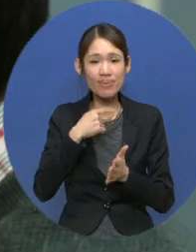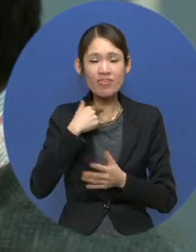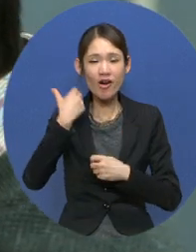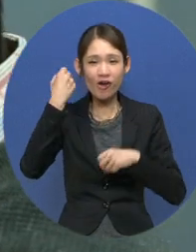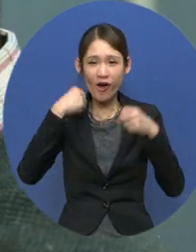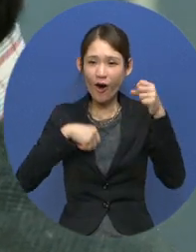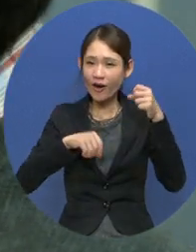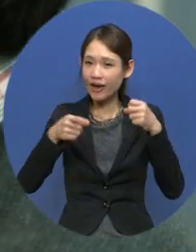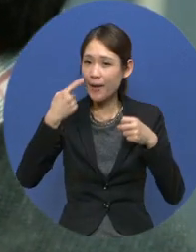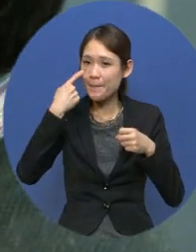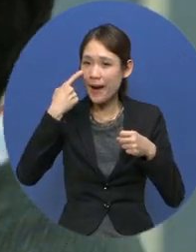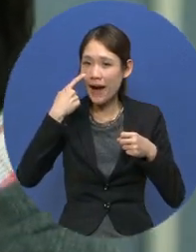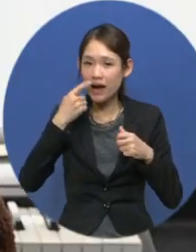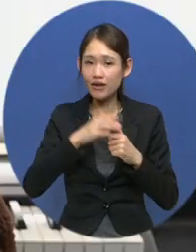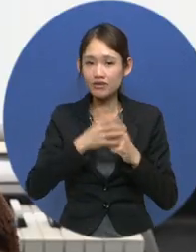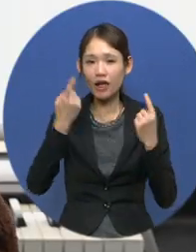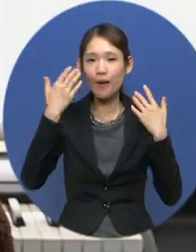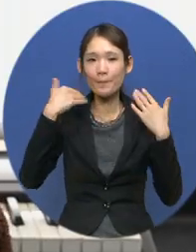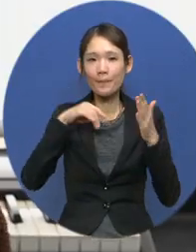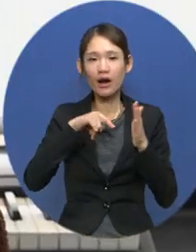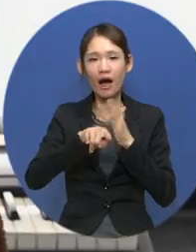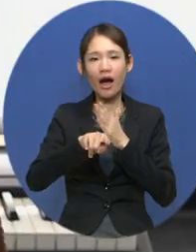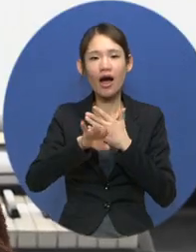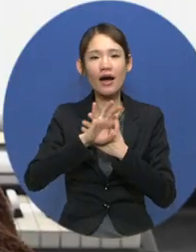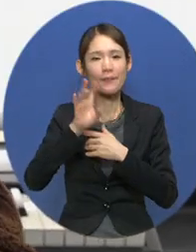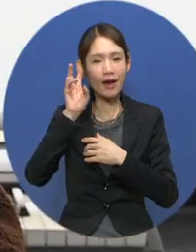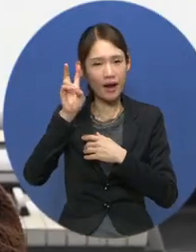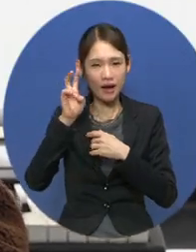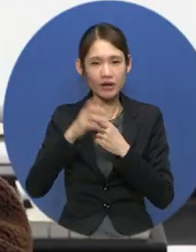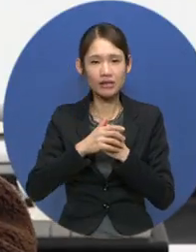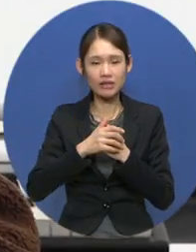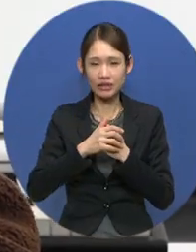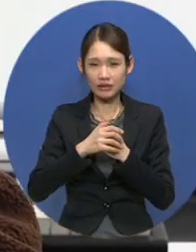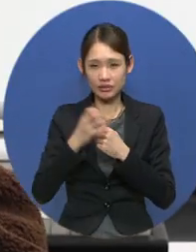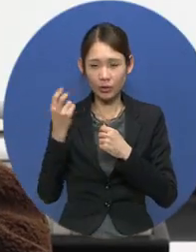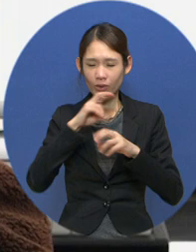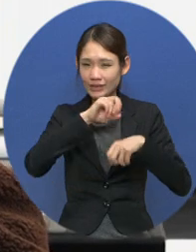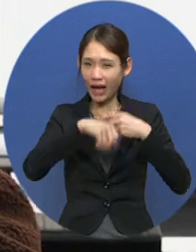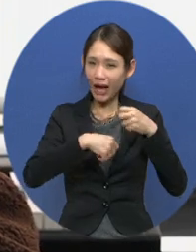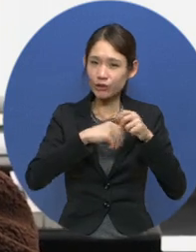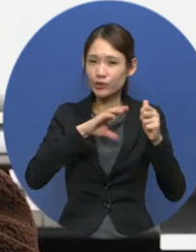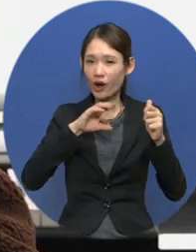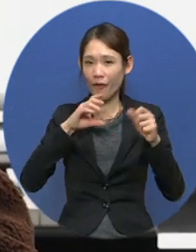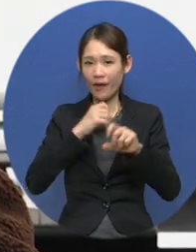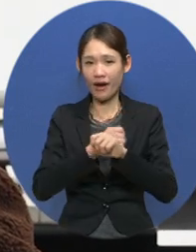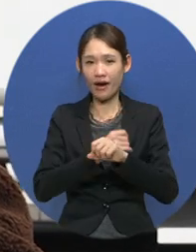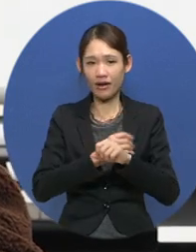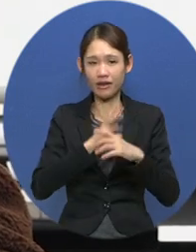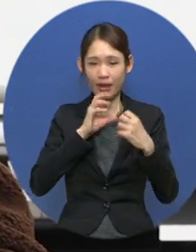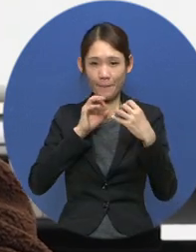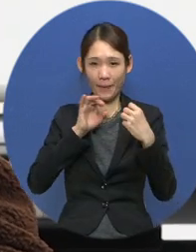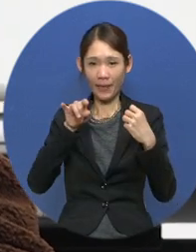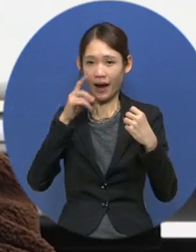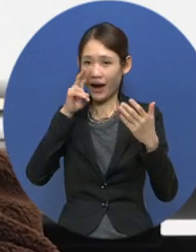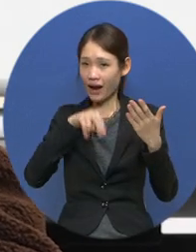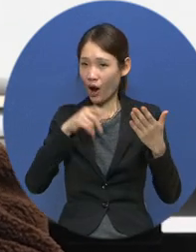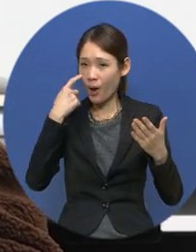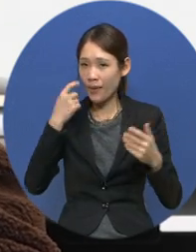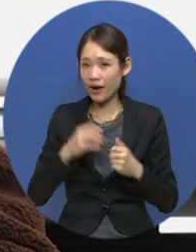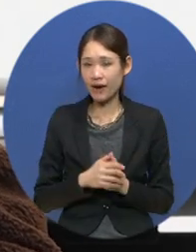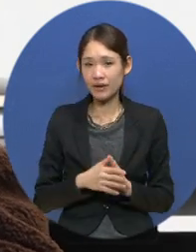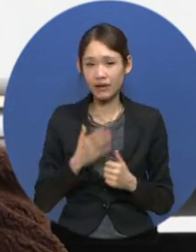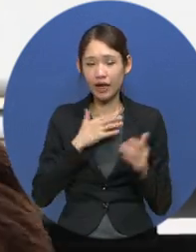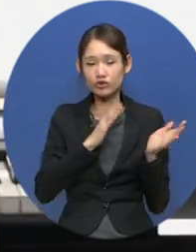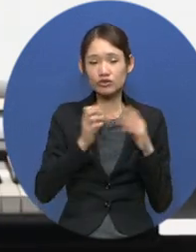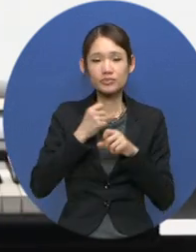해보고. 네. 이제 또 대학 들어가면 또 하거든. 네. 자유연기를 또 해야 된단 말이지. 네. 그래서 한번 대사를 일단 읽어보자. 내가 준비한